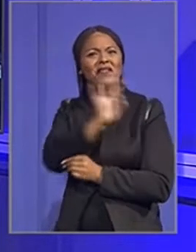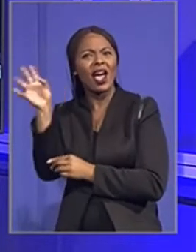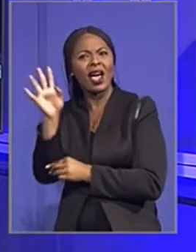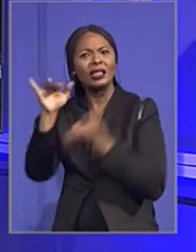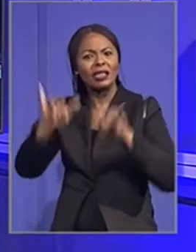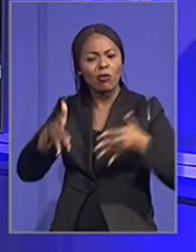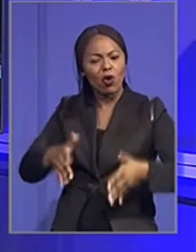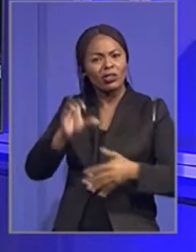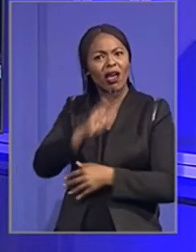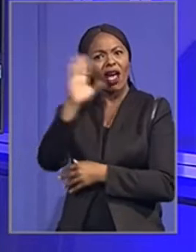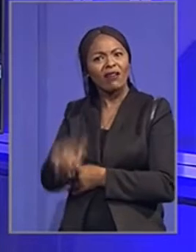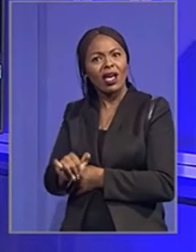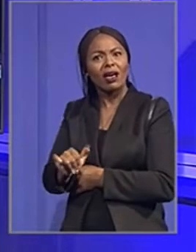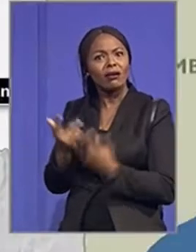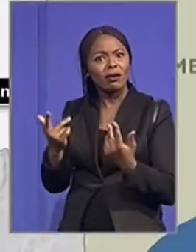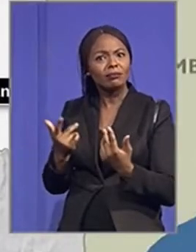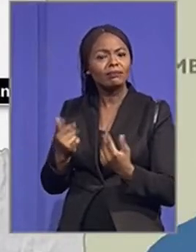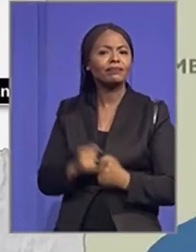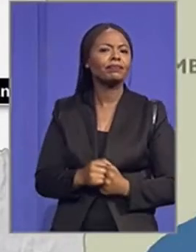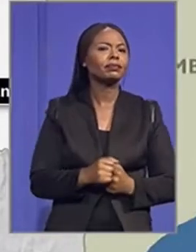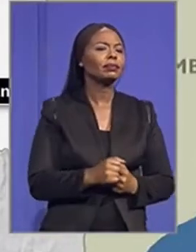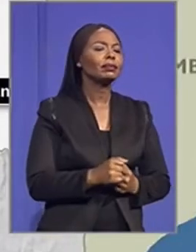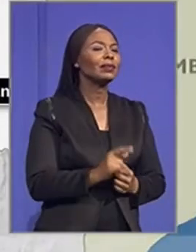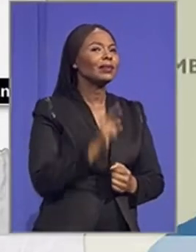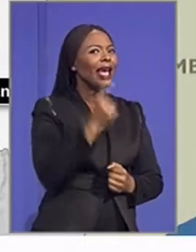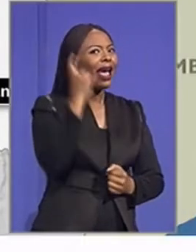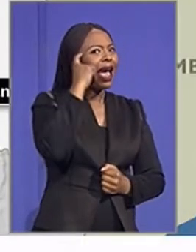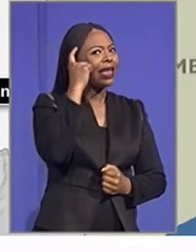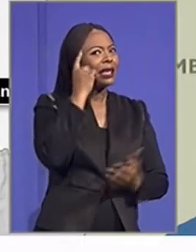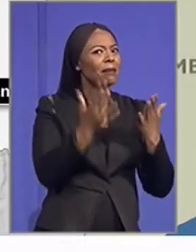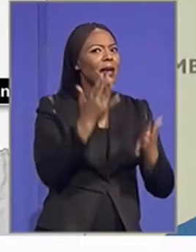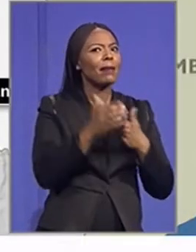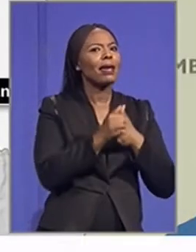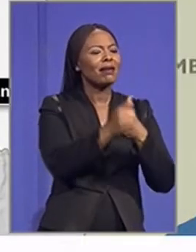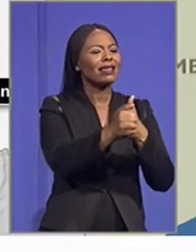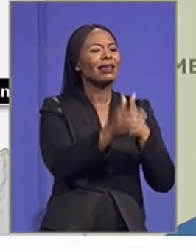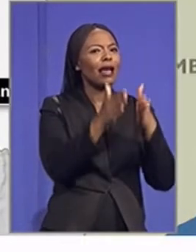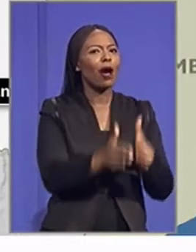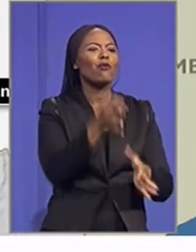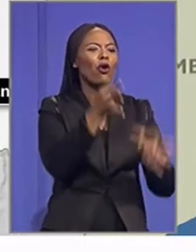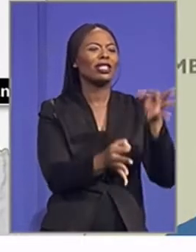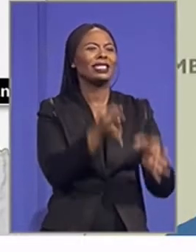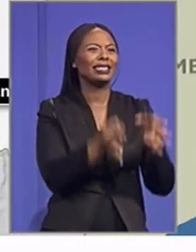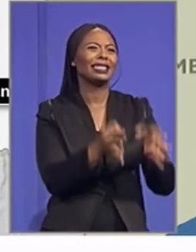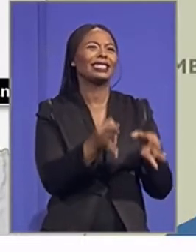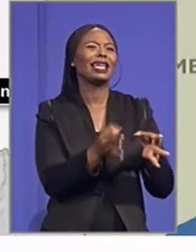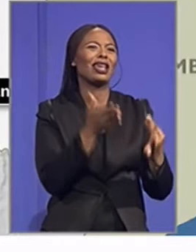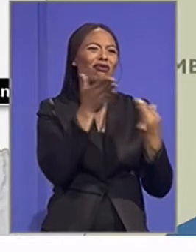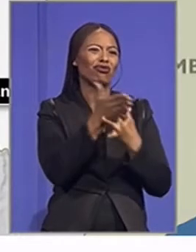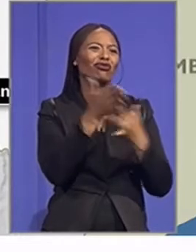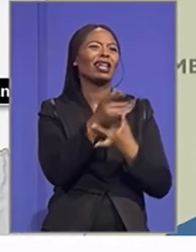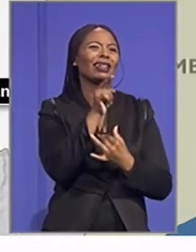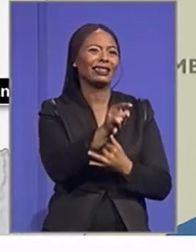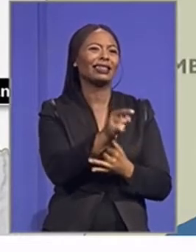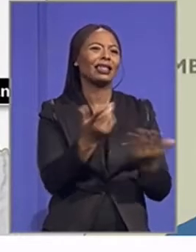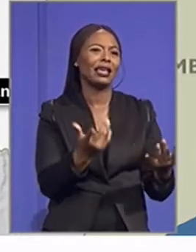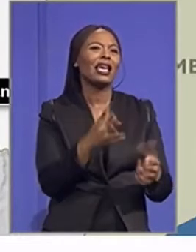Afrika Borwa? Ke nahana hore se tswelletsa ke baetapele ba dipolotiki mme hangata o thola le hore ho na le